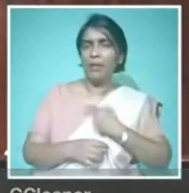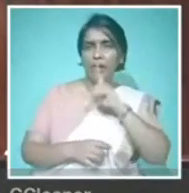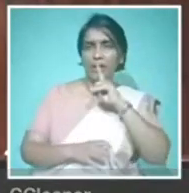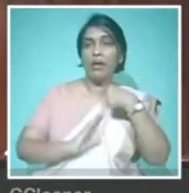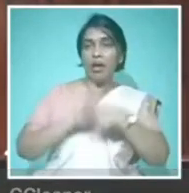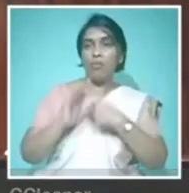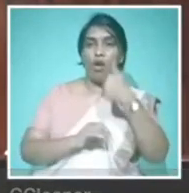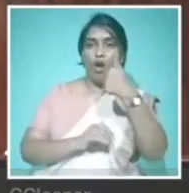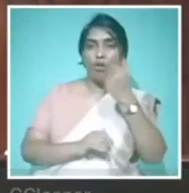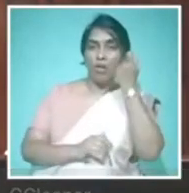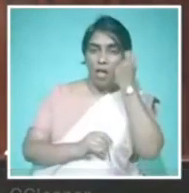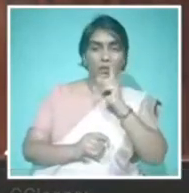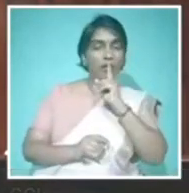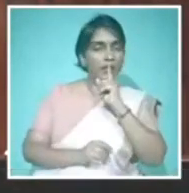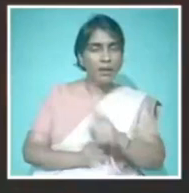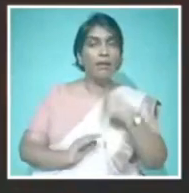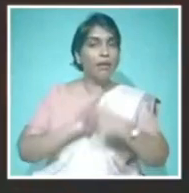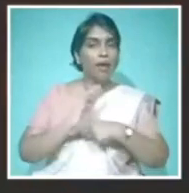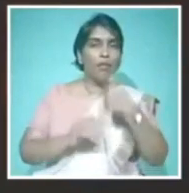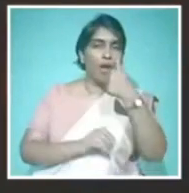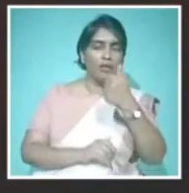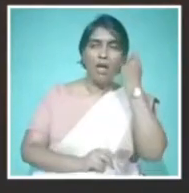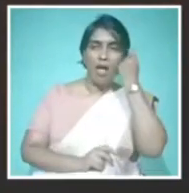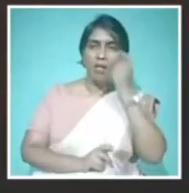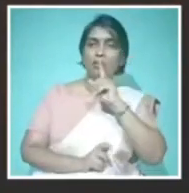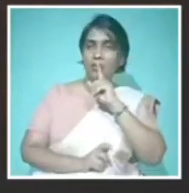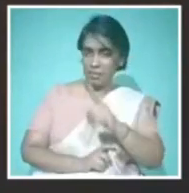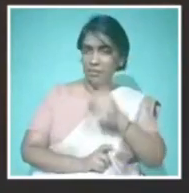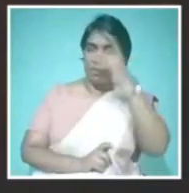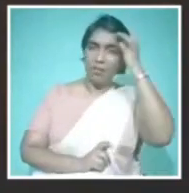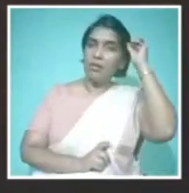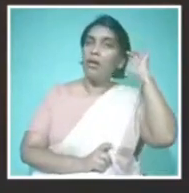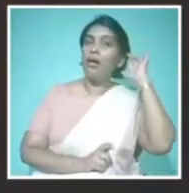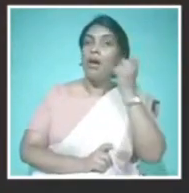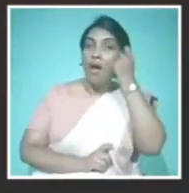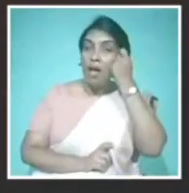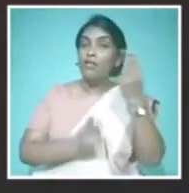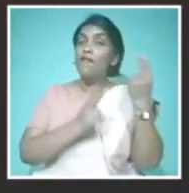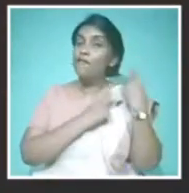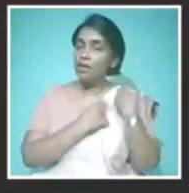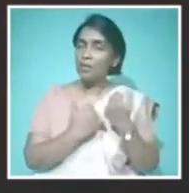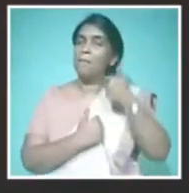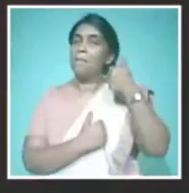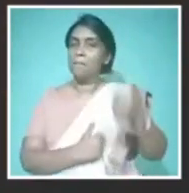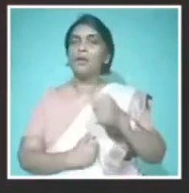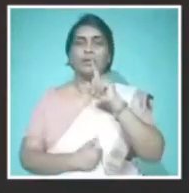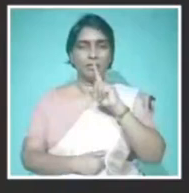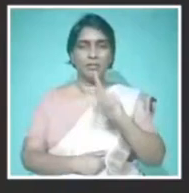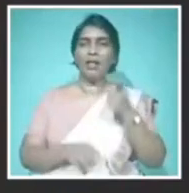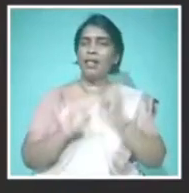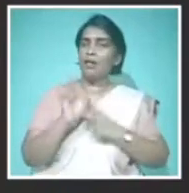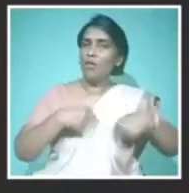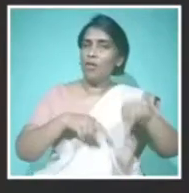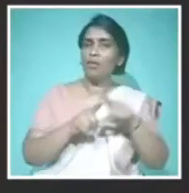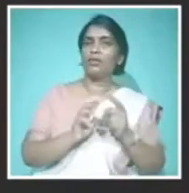හොඳ යෝජනාවක් කරනවා නම් රටට හොඳ යෝජනාවක් කරනවා නම් ඒ යෝජනාවේ වගකීම ගන්න එක අගය කරන්න හැම කෙනෙක්ම